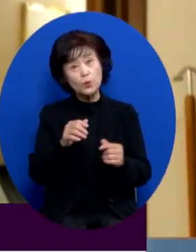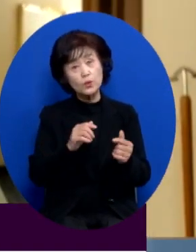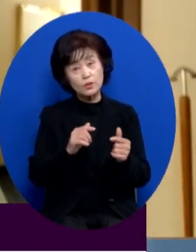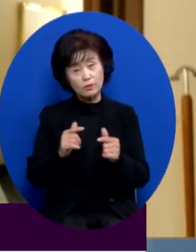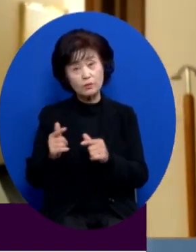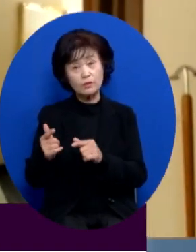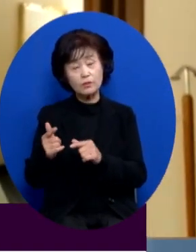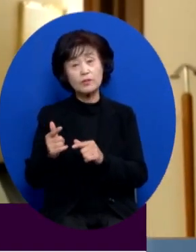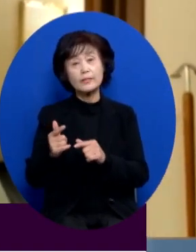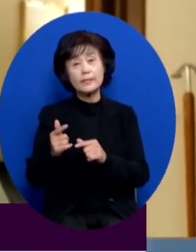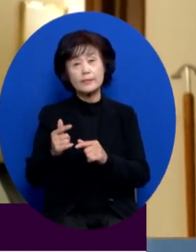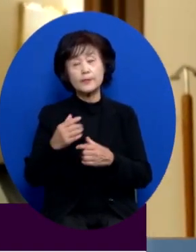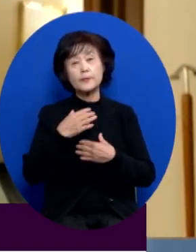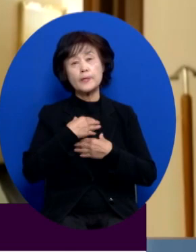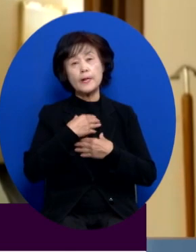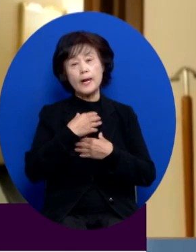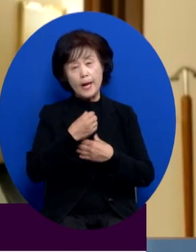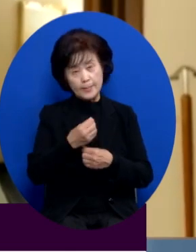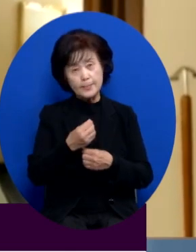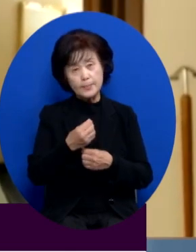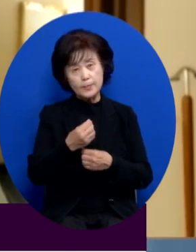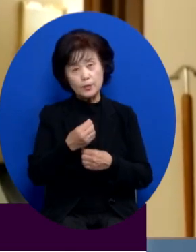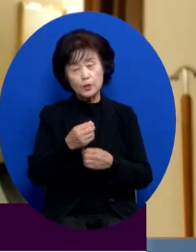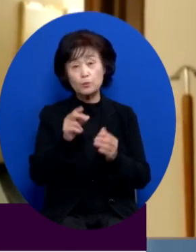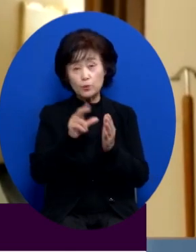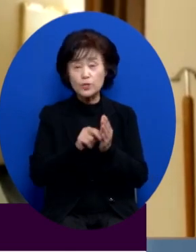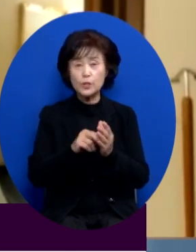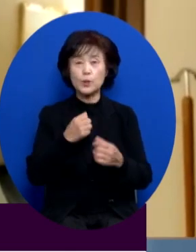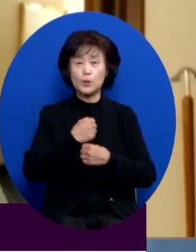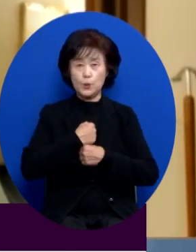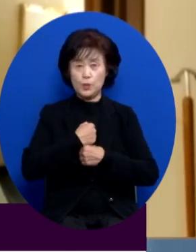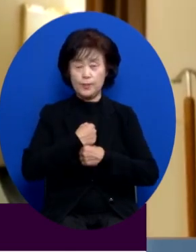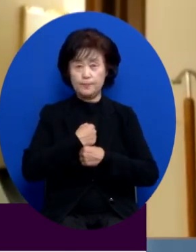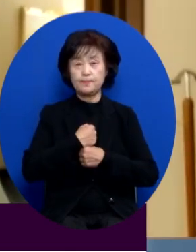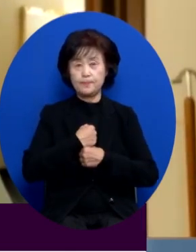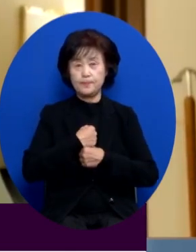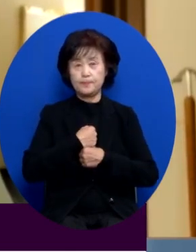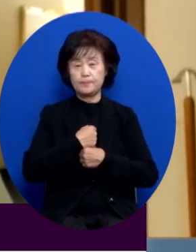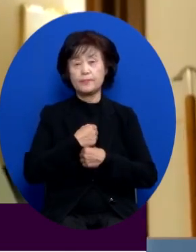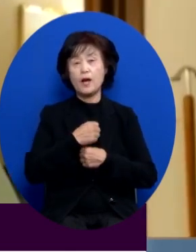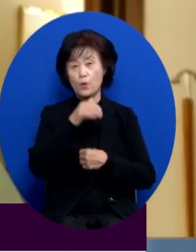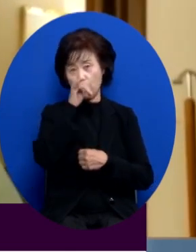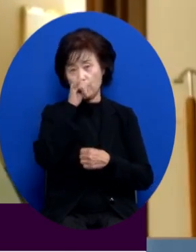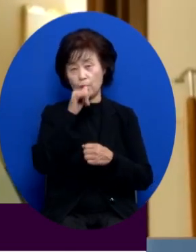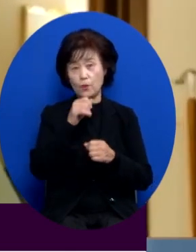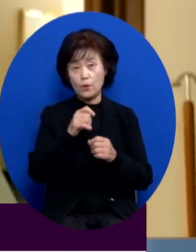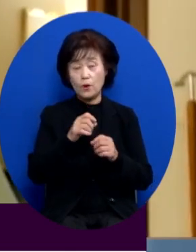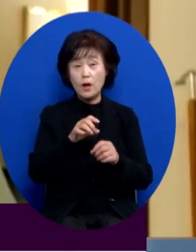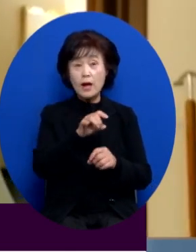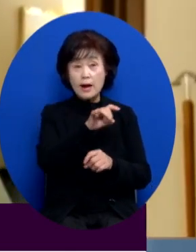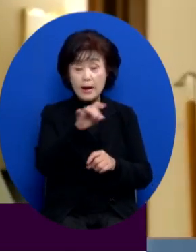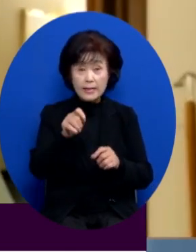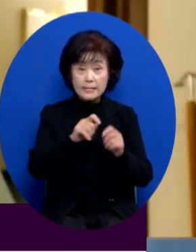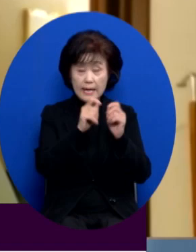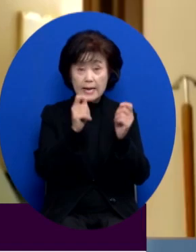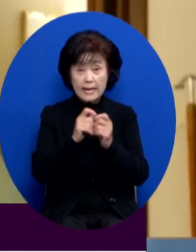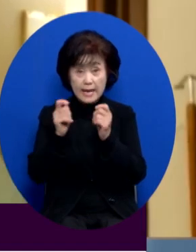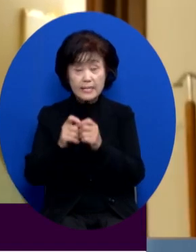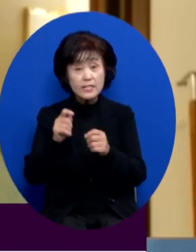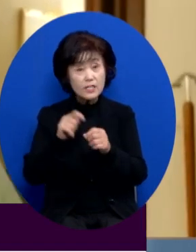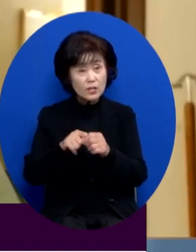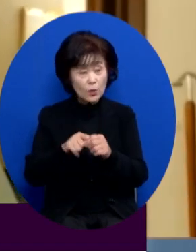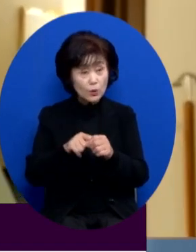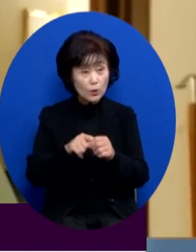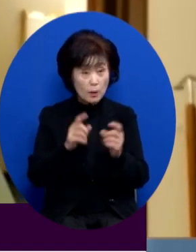곳들은 안전상으로 조금 조심해야 되는 관계가 있으니까 개별 사람들은 모두 좋지만